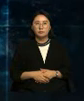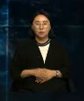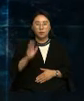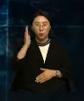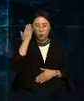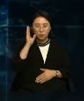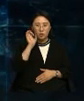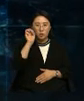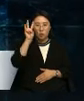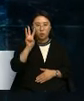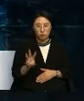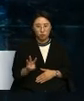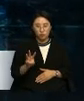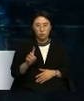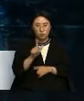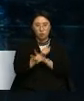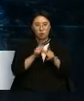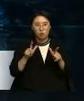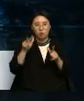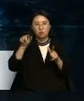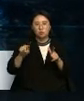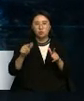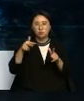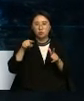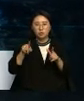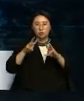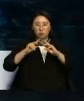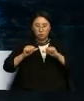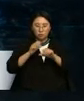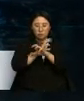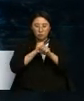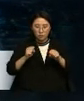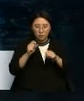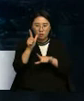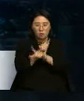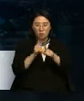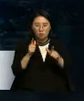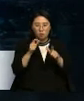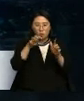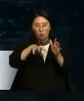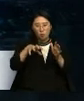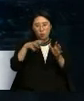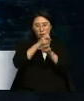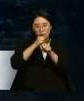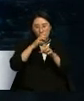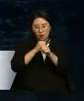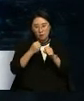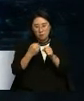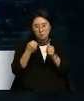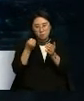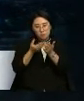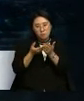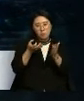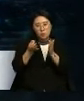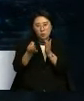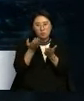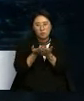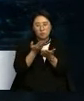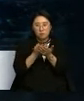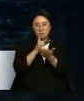최근 여주시 와 준설토 매각 계약을 체결했다 며 골재 업체를 방문해 계약이나 선납 을 요구하는 사례가